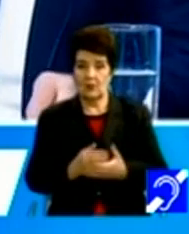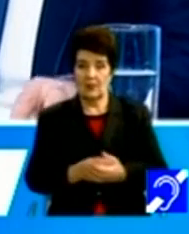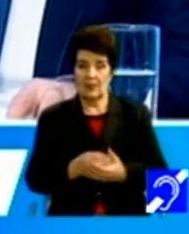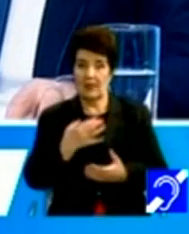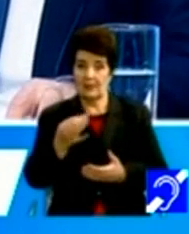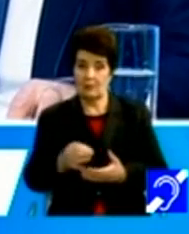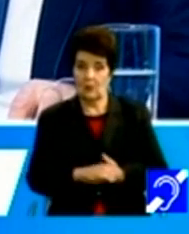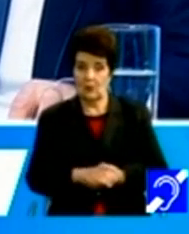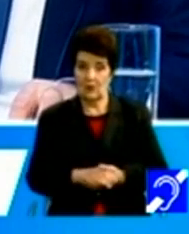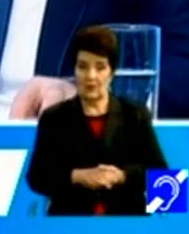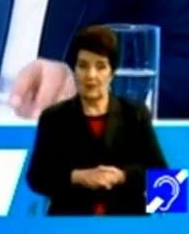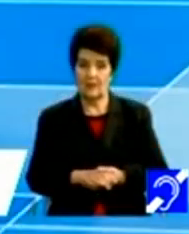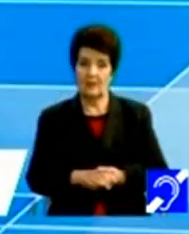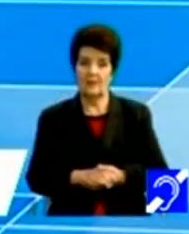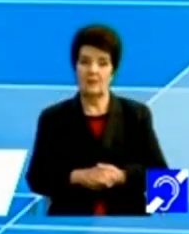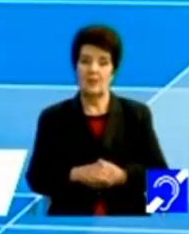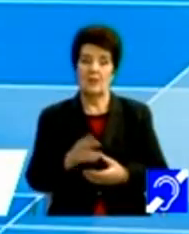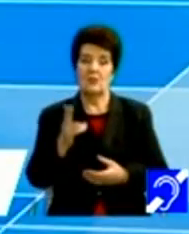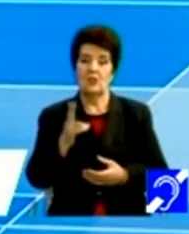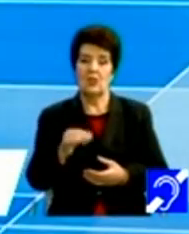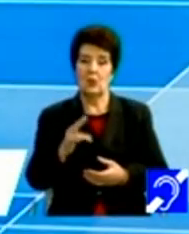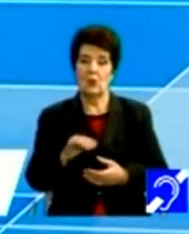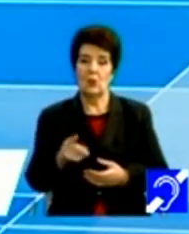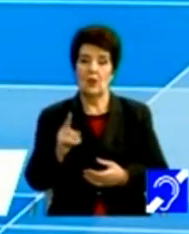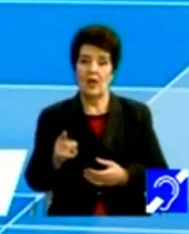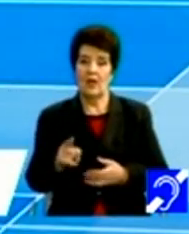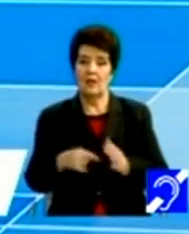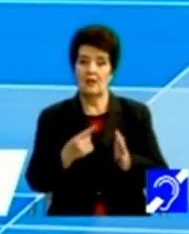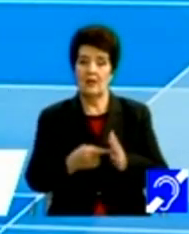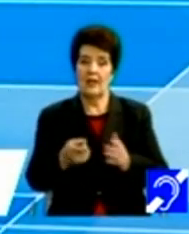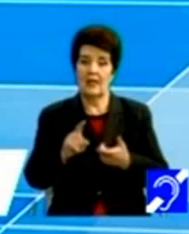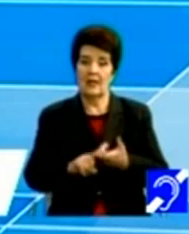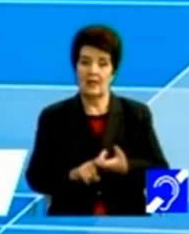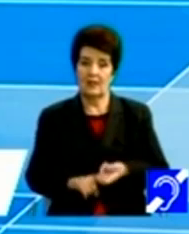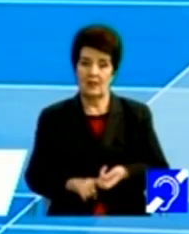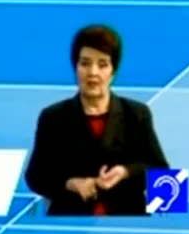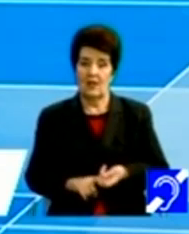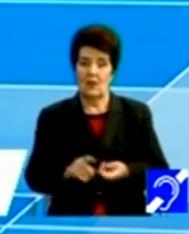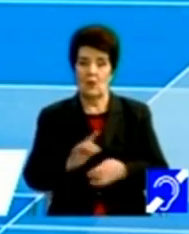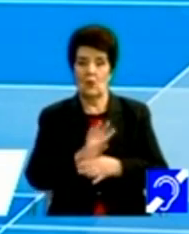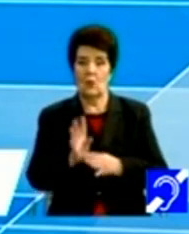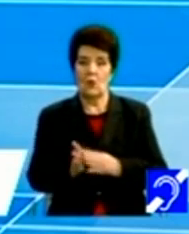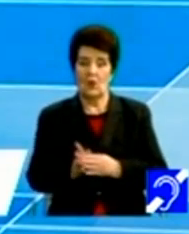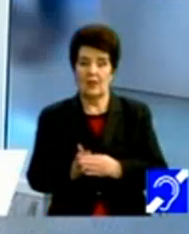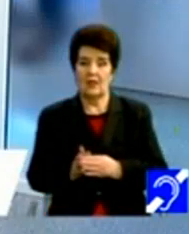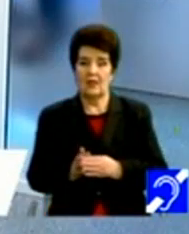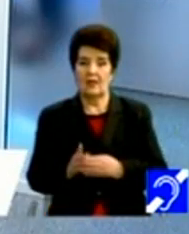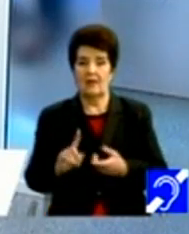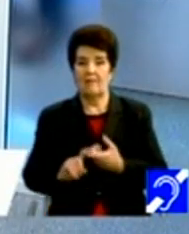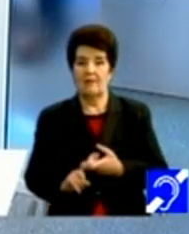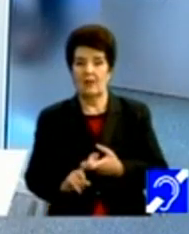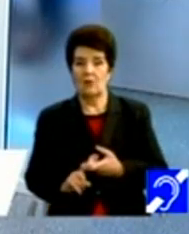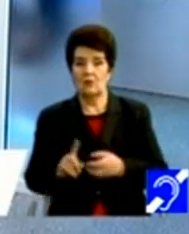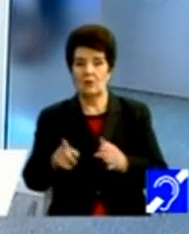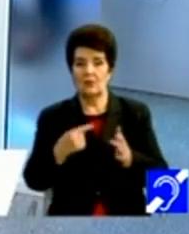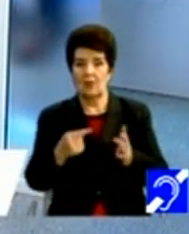în minutele pe care le mai are și domnul Țicu la o întrebare legată de lupta cu coronavirusul, cu pandemia, pentru că a fost o